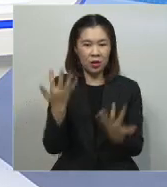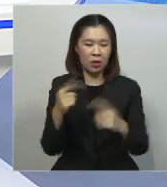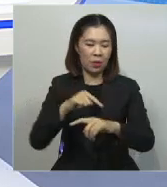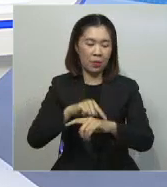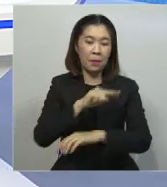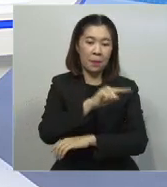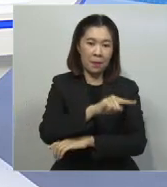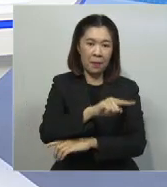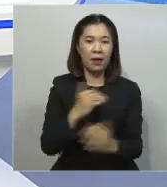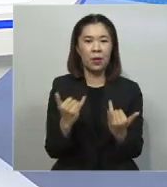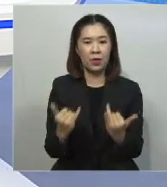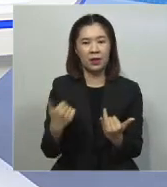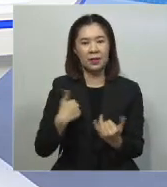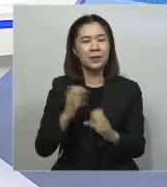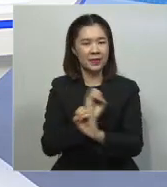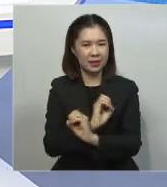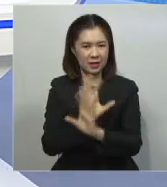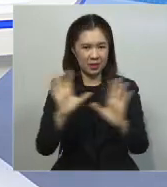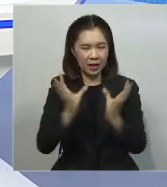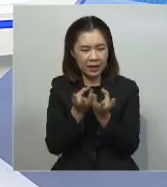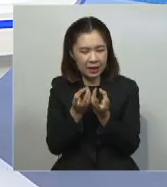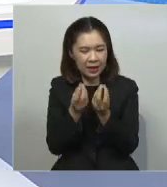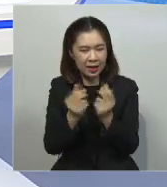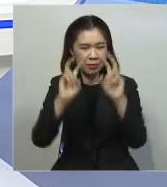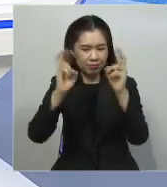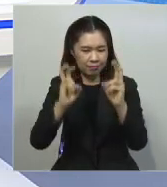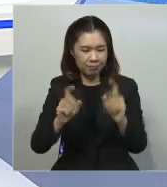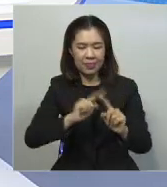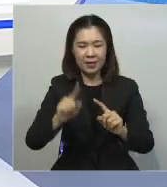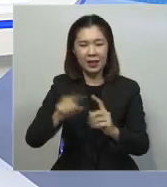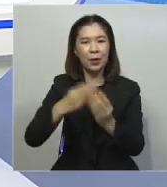วงบ่ายวันนี้นะคะก็จะน่าจะมีความชัดเจนแล้วก็รายละเอียดประเด็นต่างๆเพิ่มมากขึ้นนะคะ